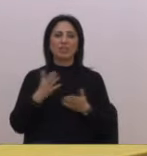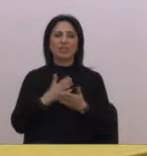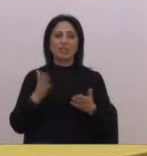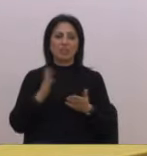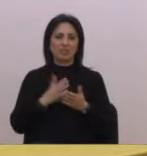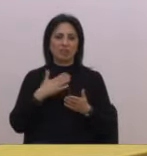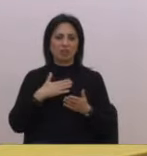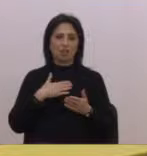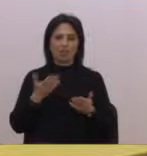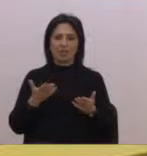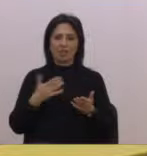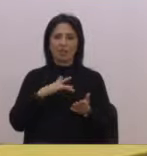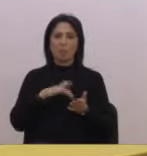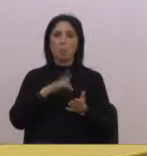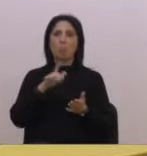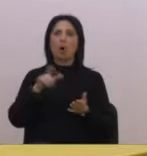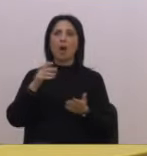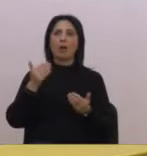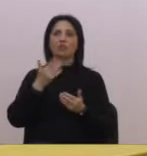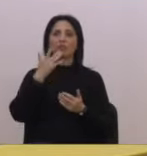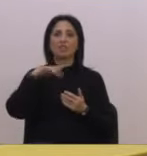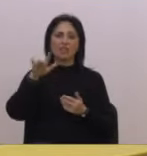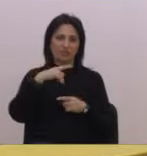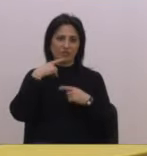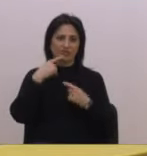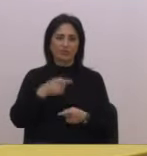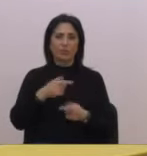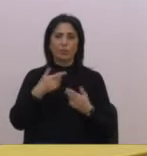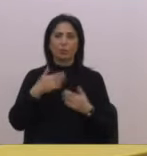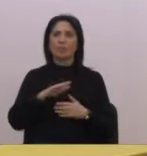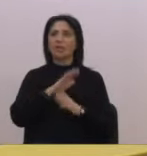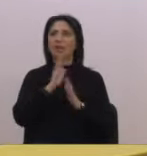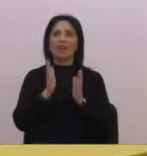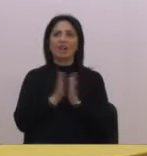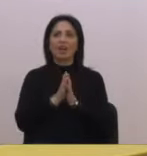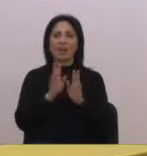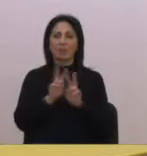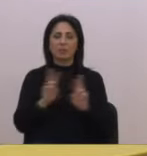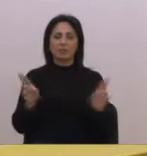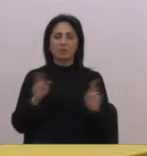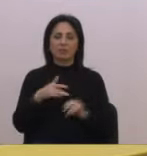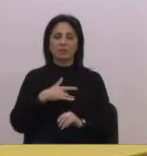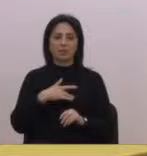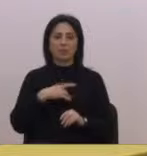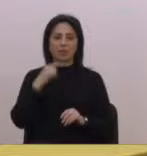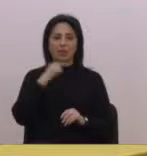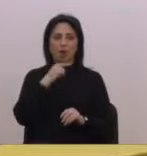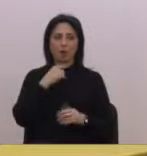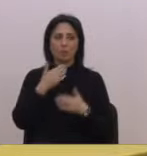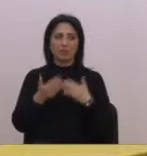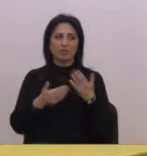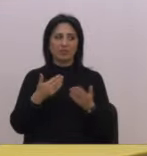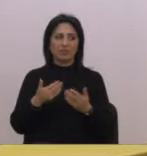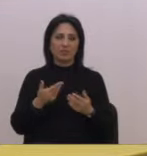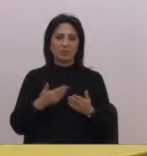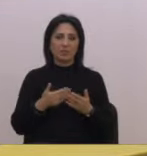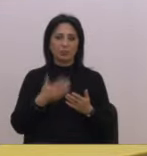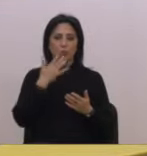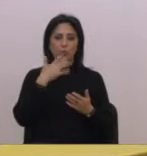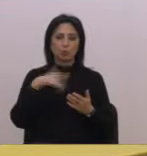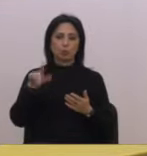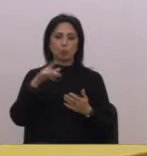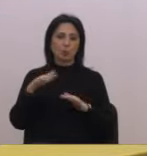ce intana mea mamă le bisti canom le bisti horobin sa zorgaret, da esaris, huela, scausi, tipis economicist, vis, anu, uchove,